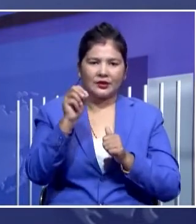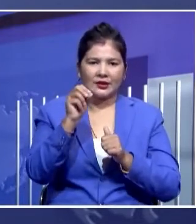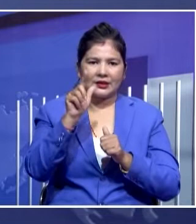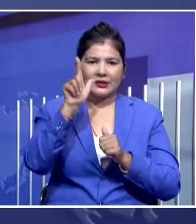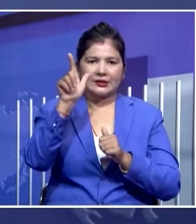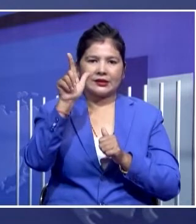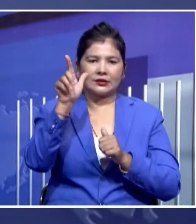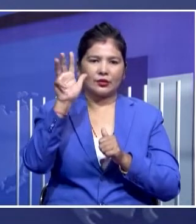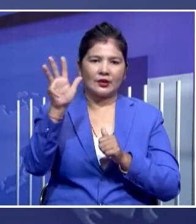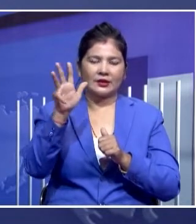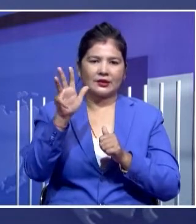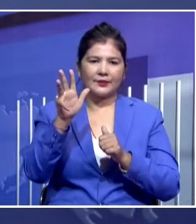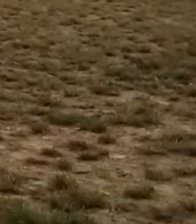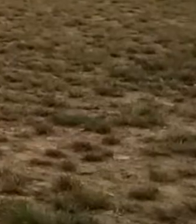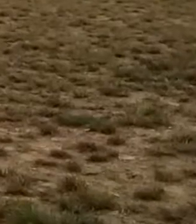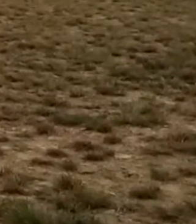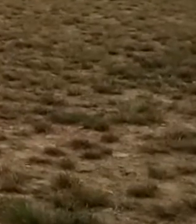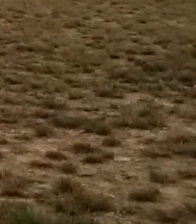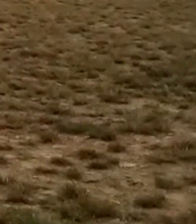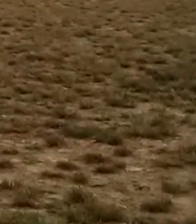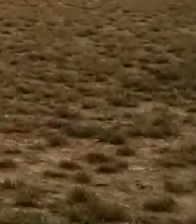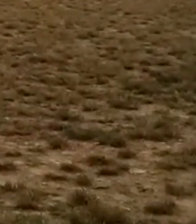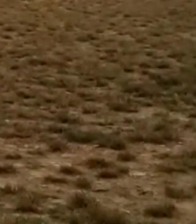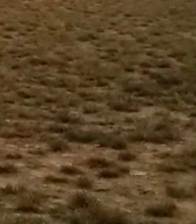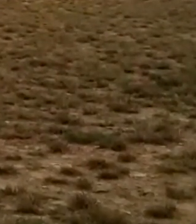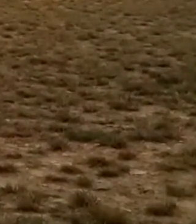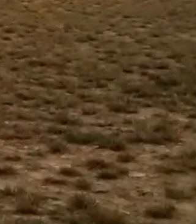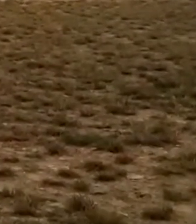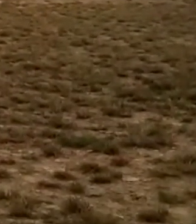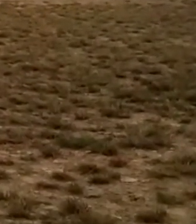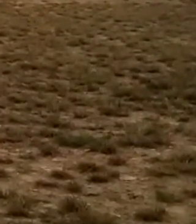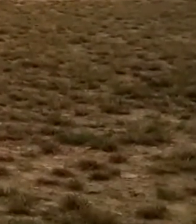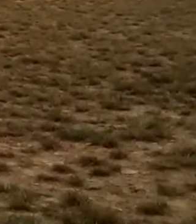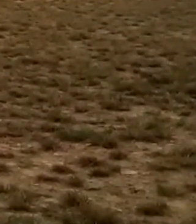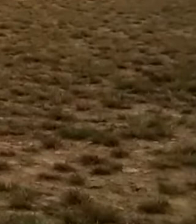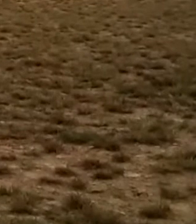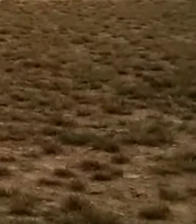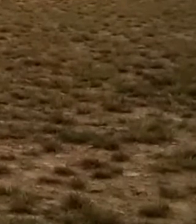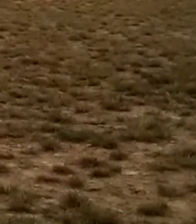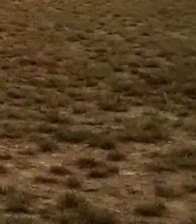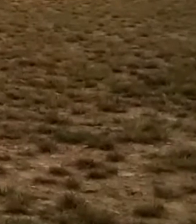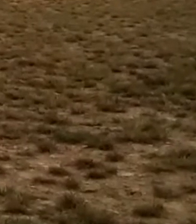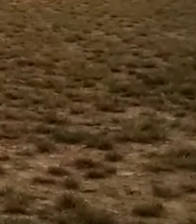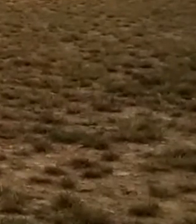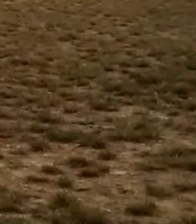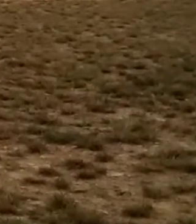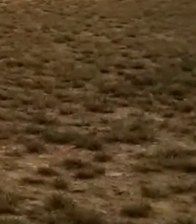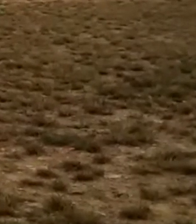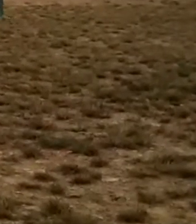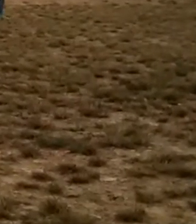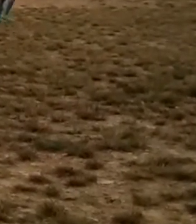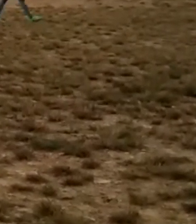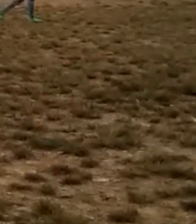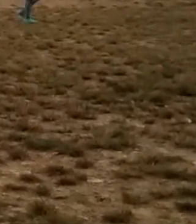को उपाधि शिखर नगरपालिकाले जितेको छ। आज भएको अन्तिम खेलमा दिपायल सिलगढी नगरपालिकालाई पराजित गर्दै शिखर नगरपालिकाले जित